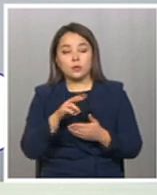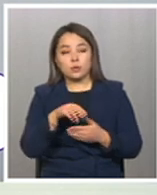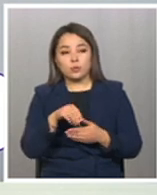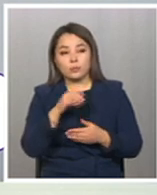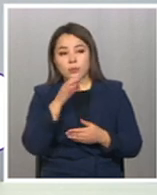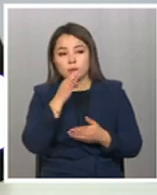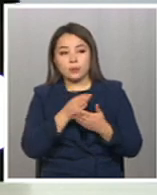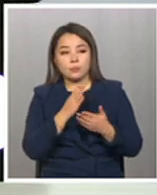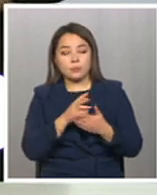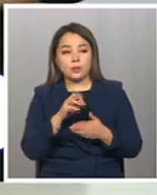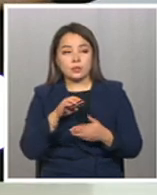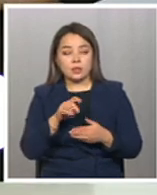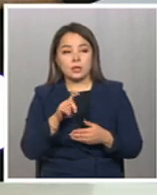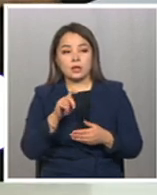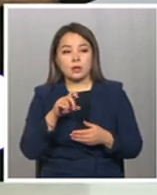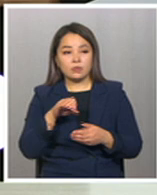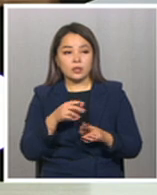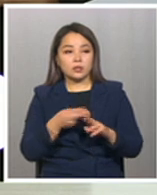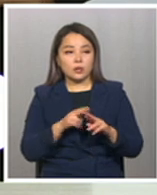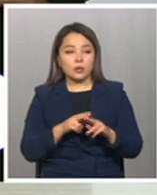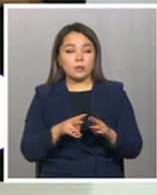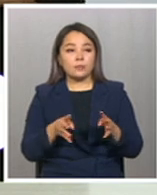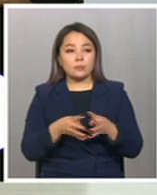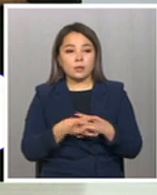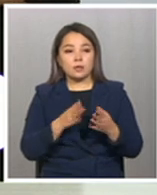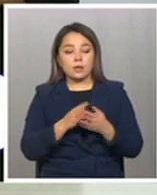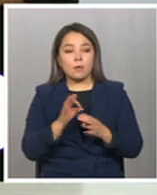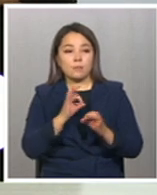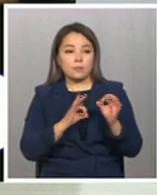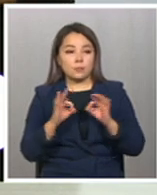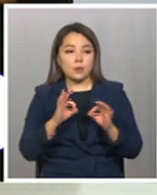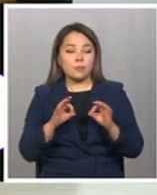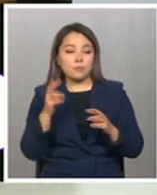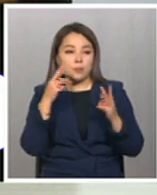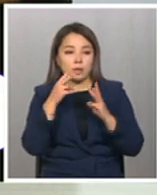қышқылының метил эфирінің шар өзекті моделін көріп тұрсыздар.